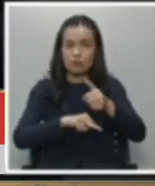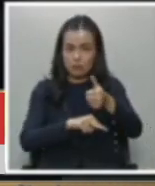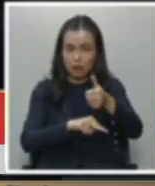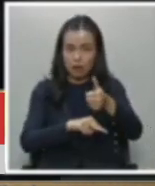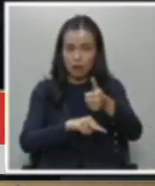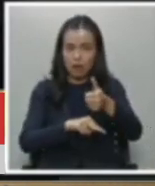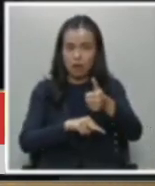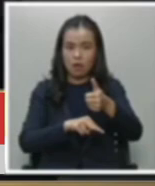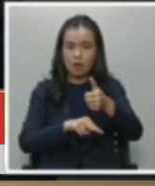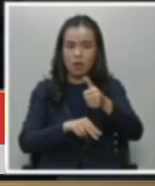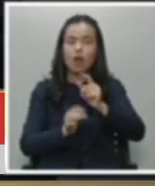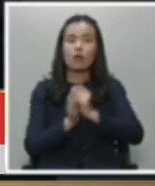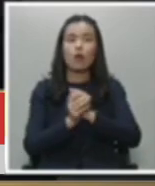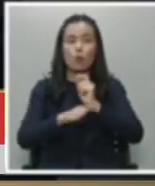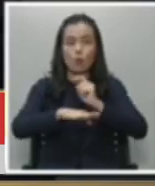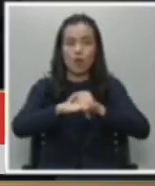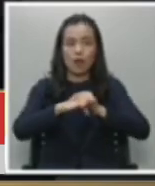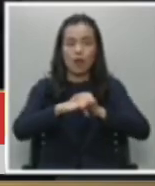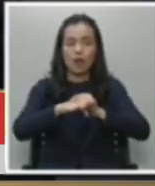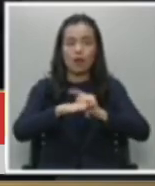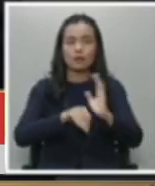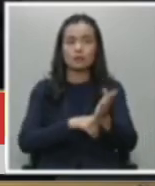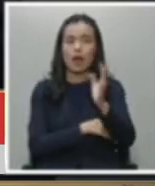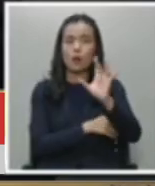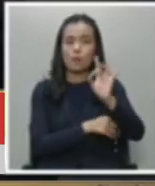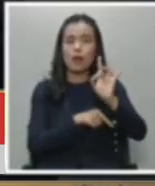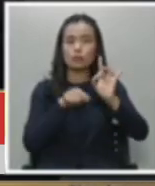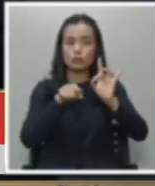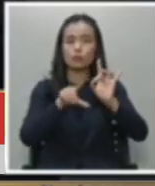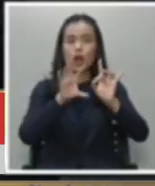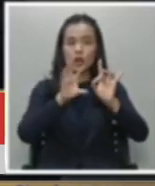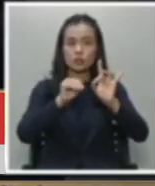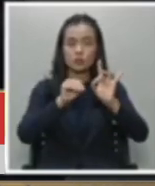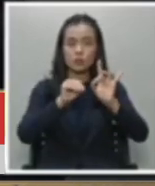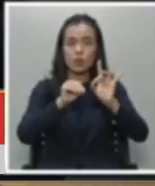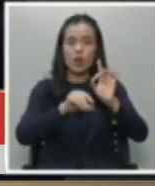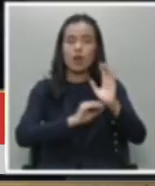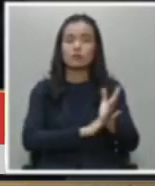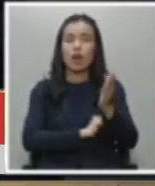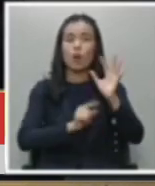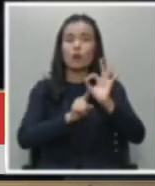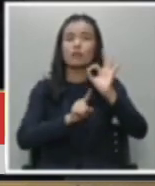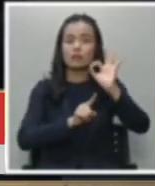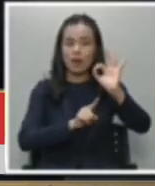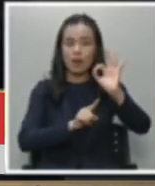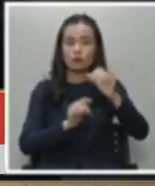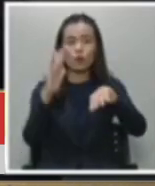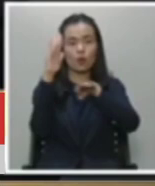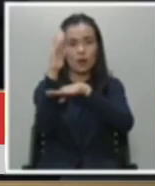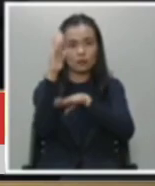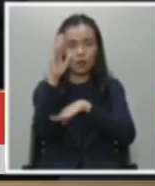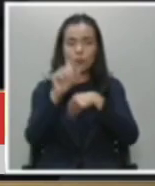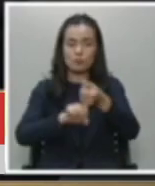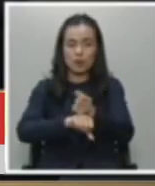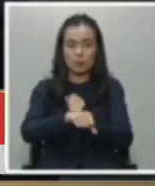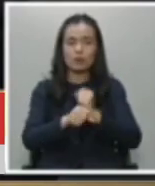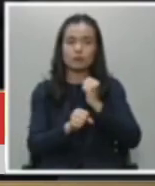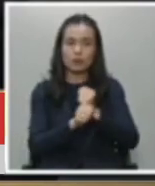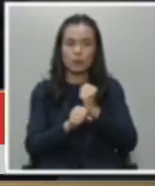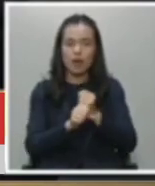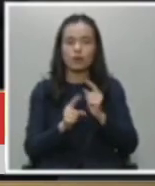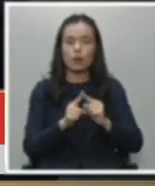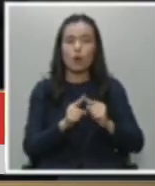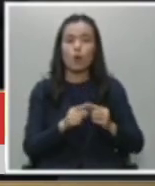ประมาณ 8:50 ของวันที่9ในตอนเช้านะครับขออนุญาตเรียนในขั้นตอนการปฏิบัติเรื่องของการใช้ก